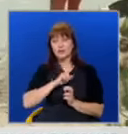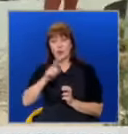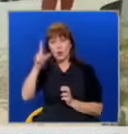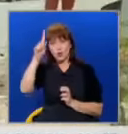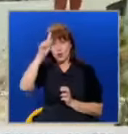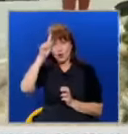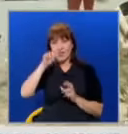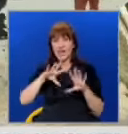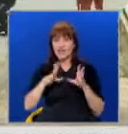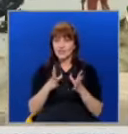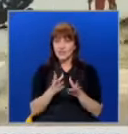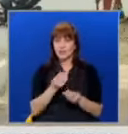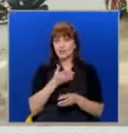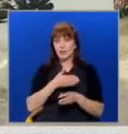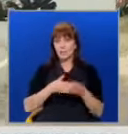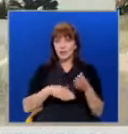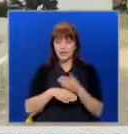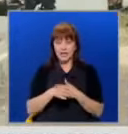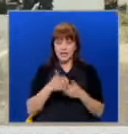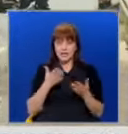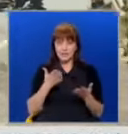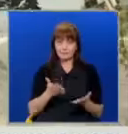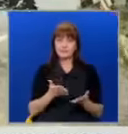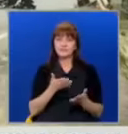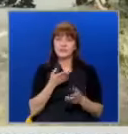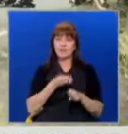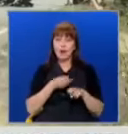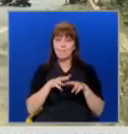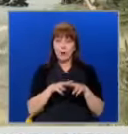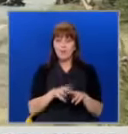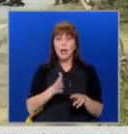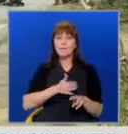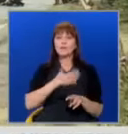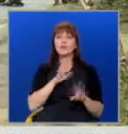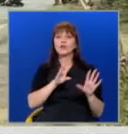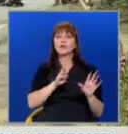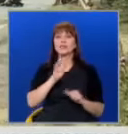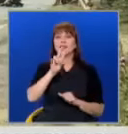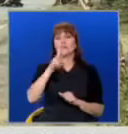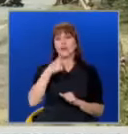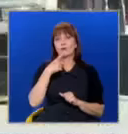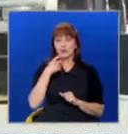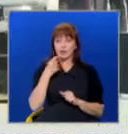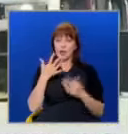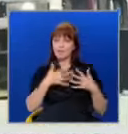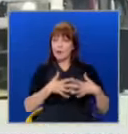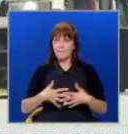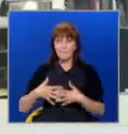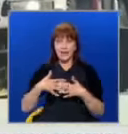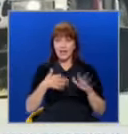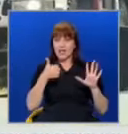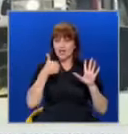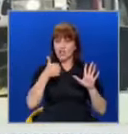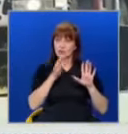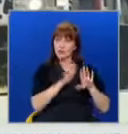са пътници от автобуса. Жертвата е 82-годишният шофьор на лекия автомобил. Пострадалите са прегледани, 6 от тях са настанени